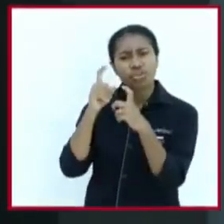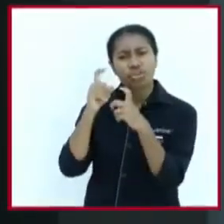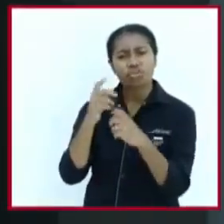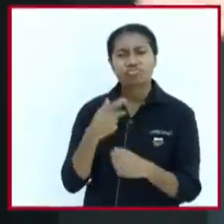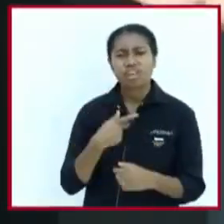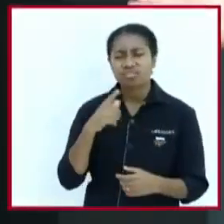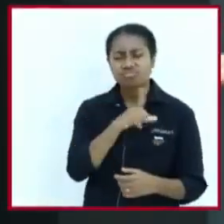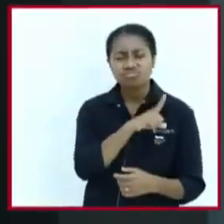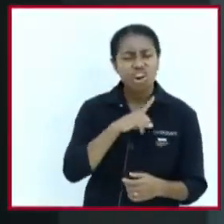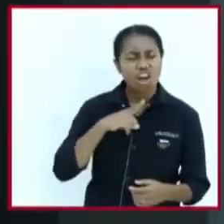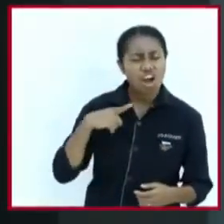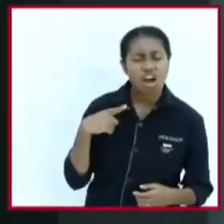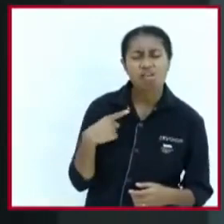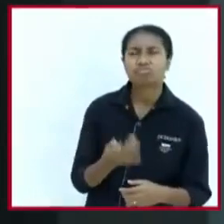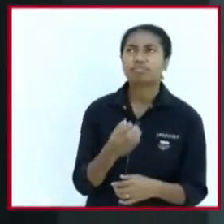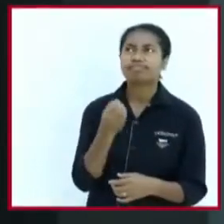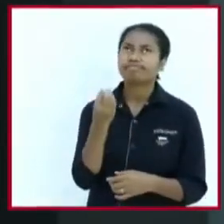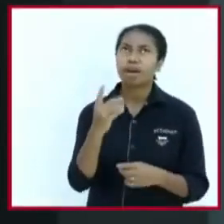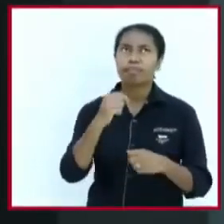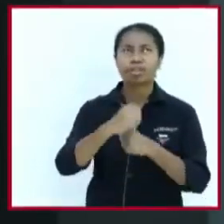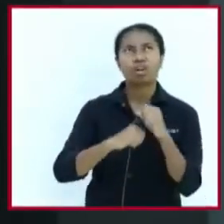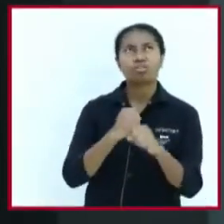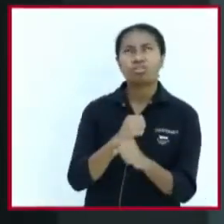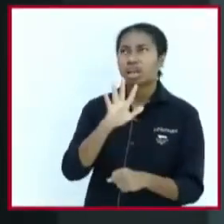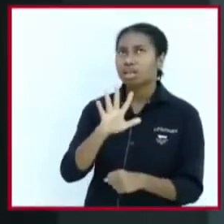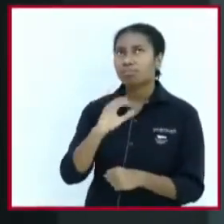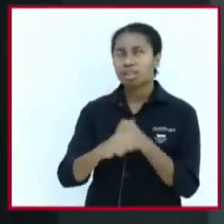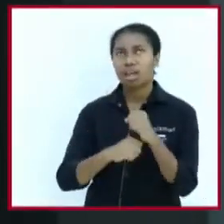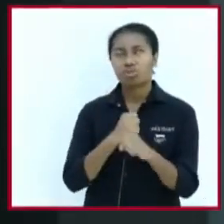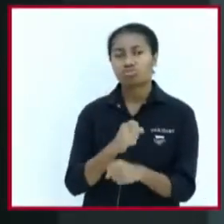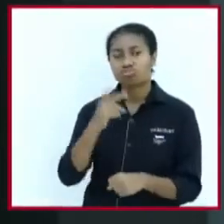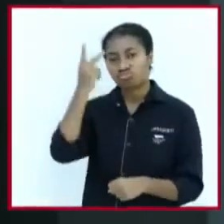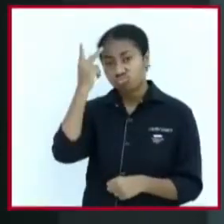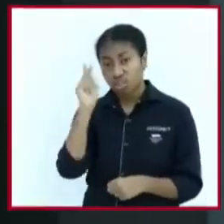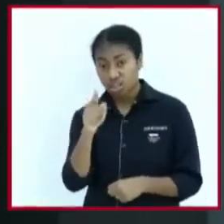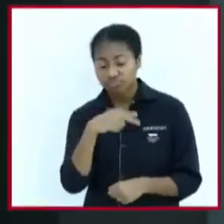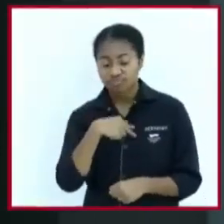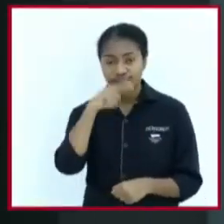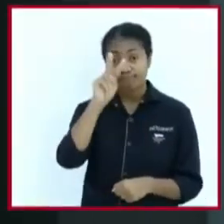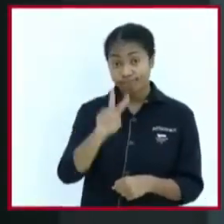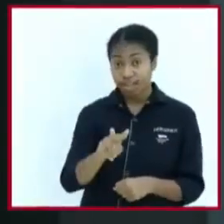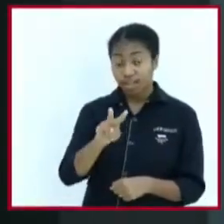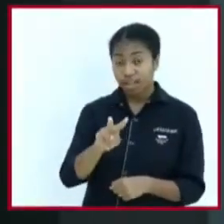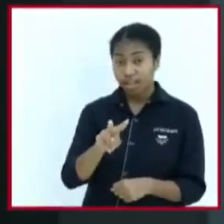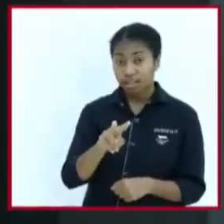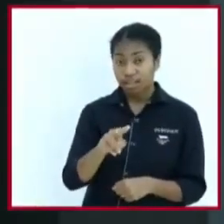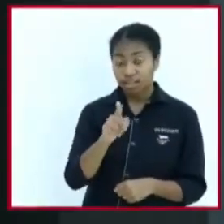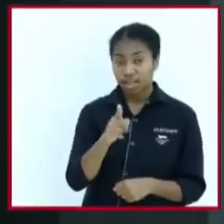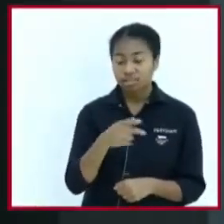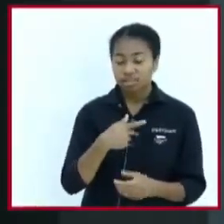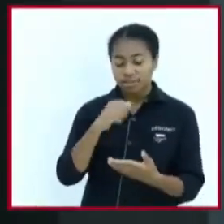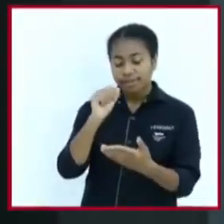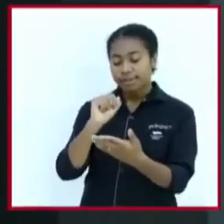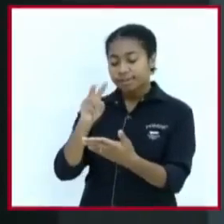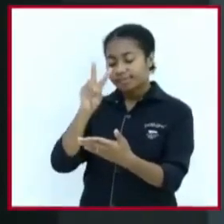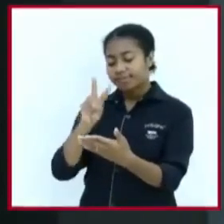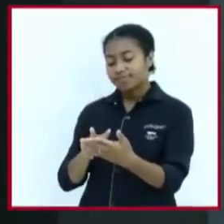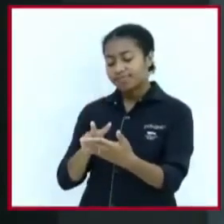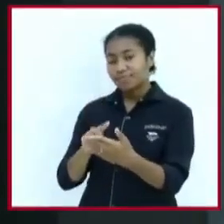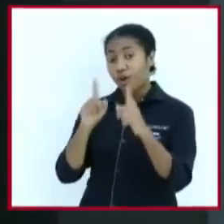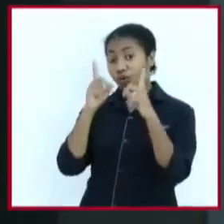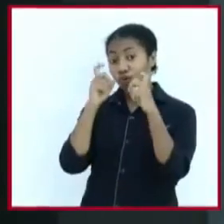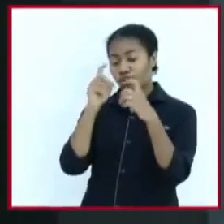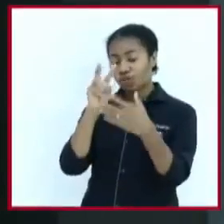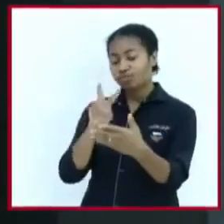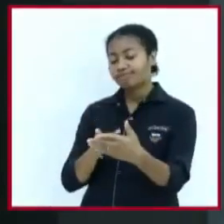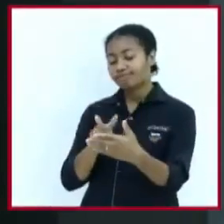selama sekian tahun lima tahun kuliah saya hanya bisa melihat dia di dalam gambarannya fotonya